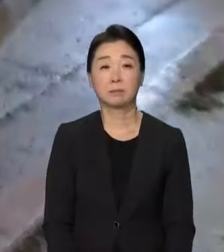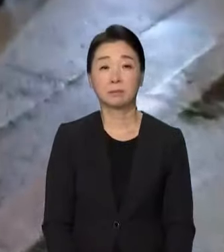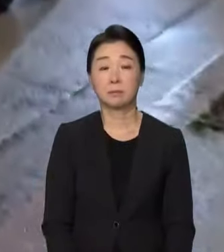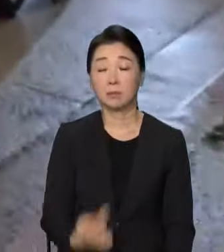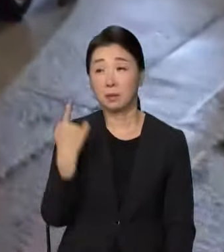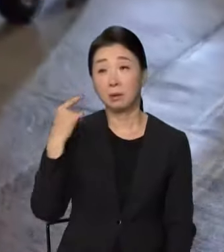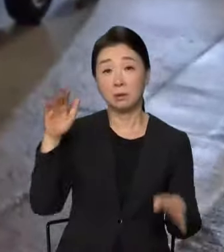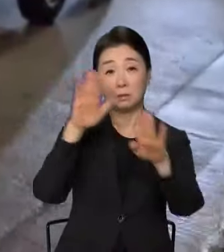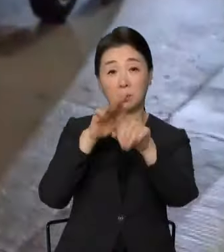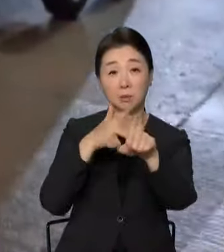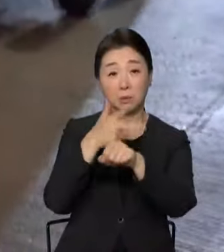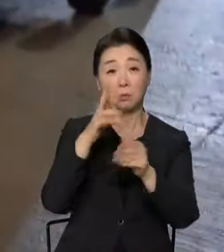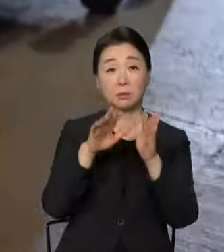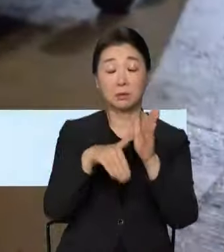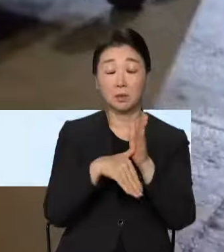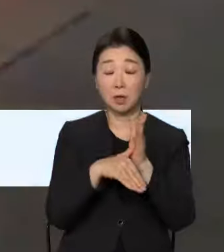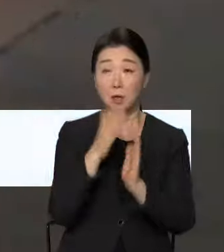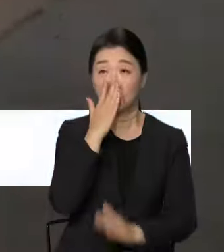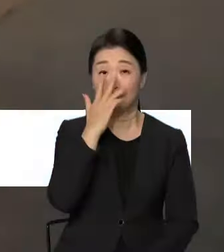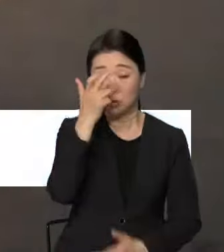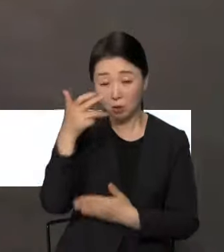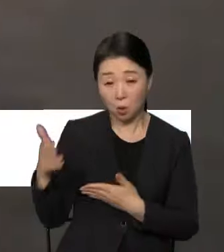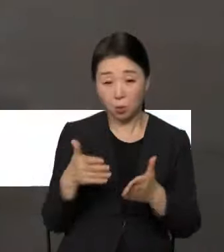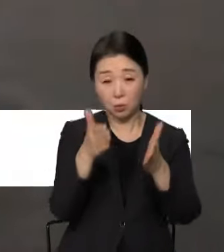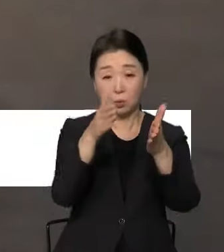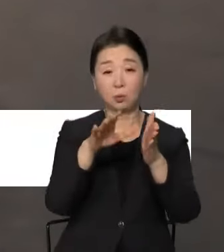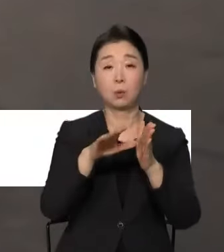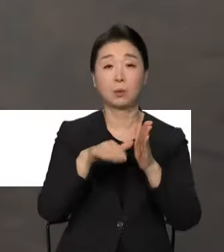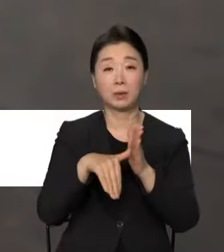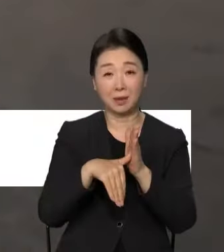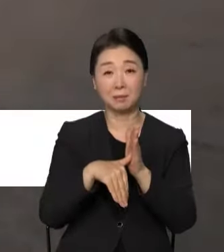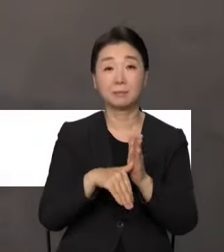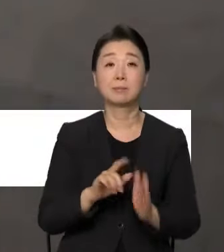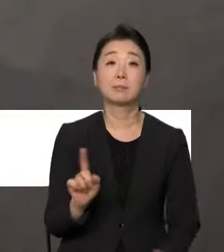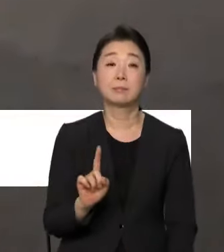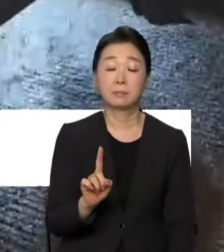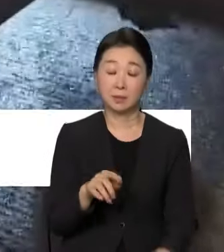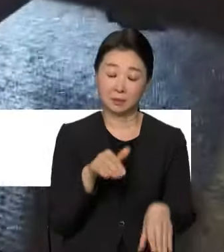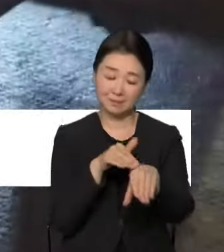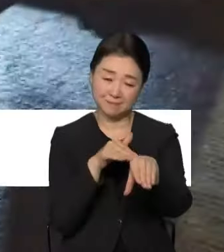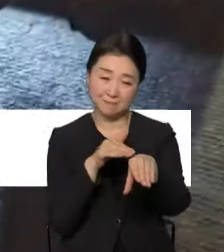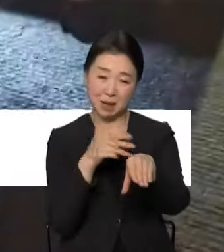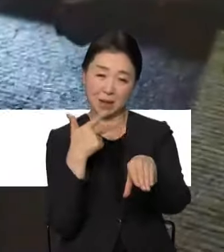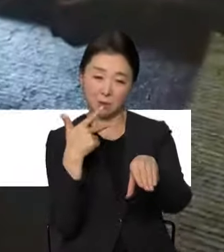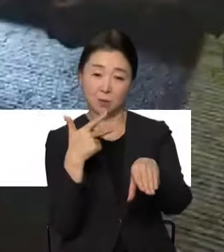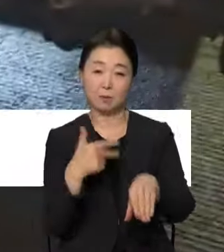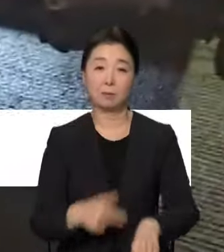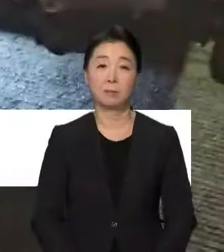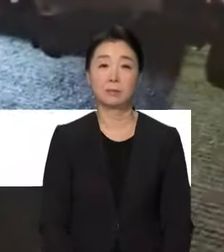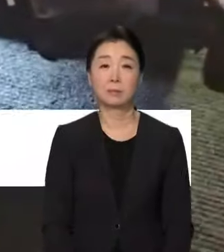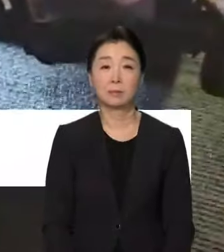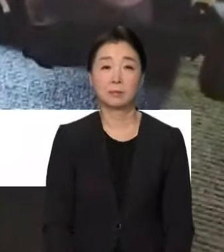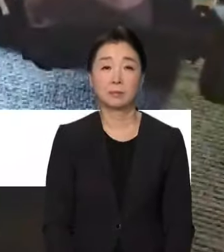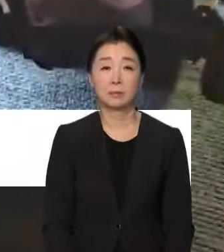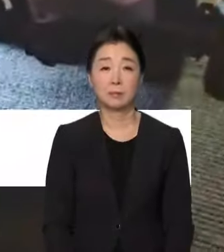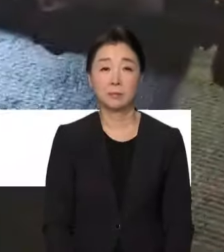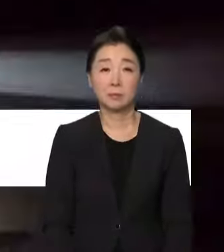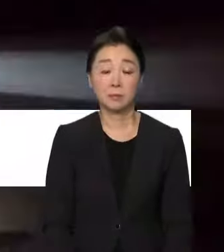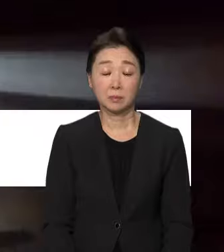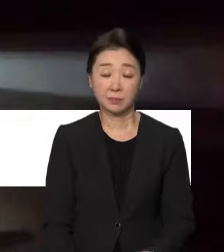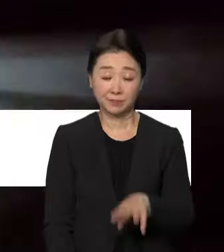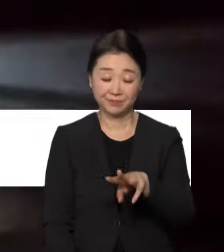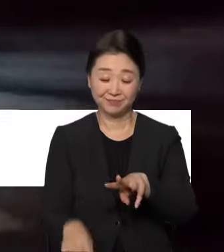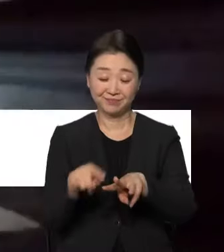어제 저녁 7시쯤 순천 완주고속도로 동전주 나들목 근처에서 차량 7대가 잇따라 부딪혔습니다. 2차로에서